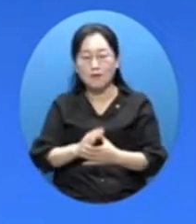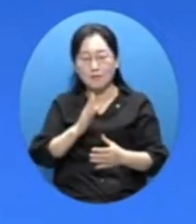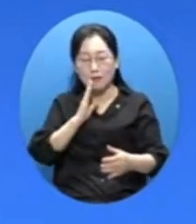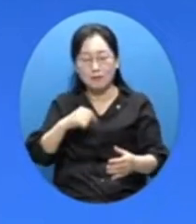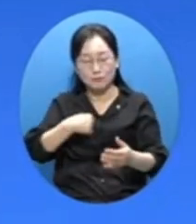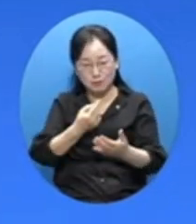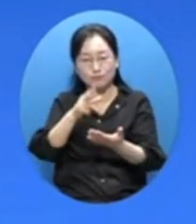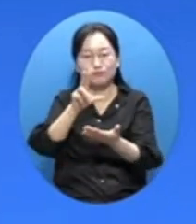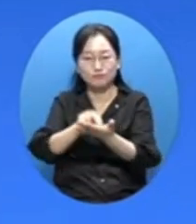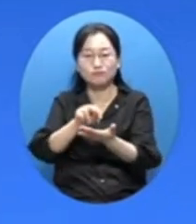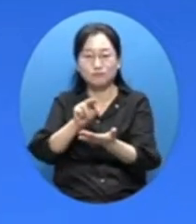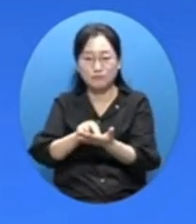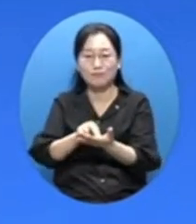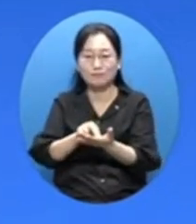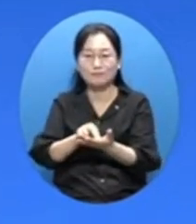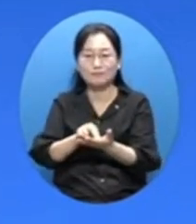문제를